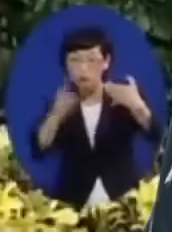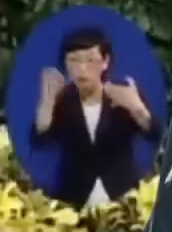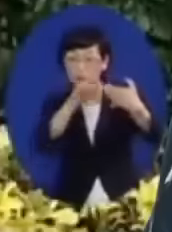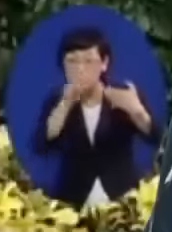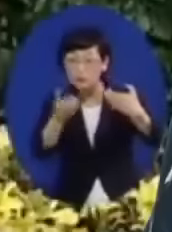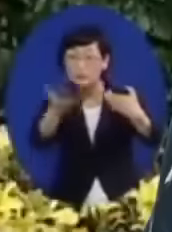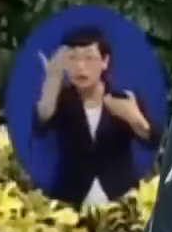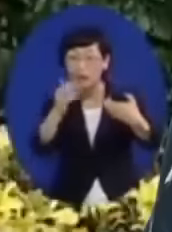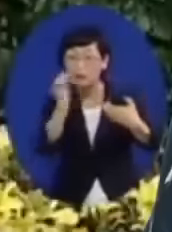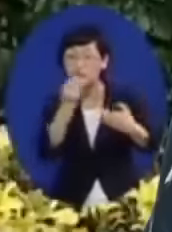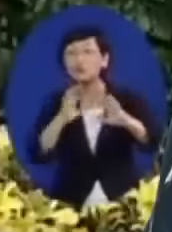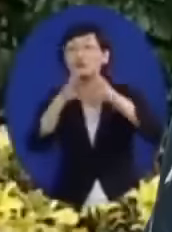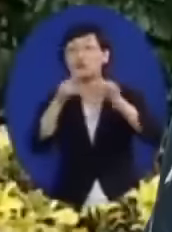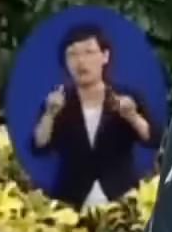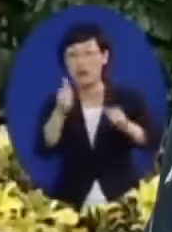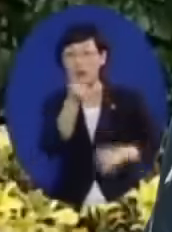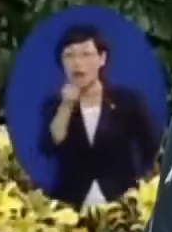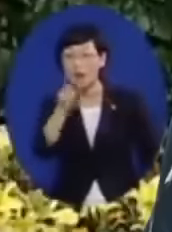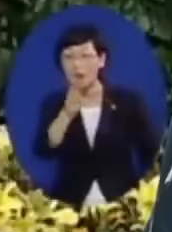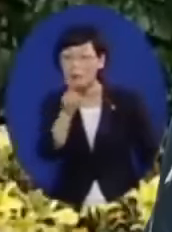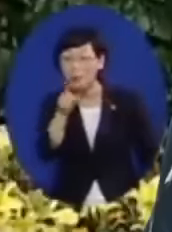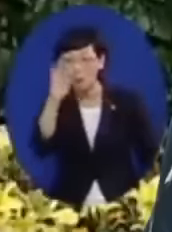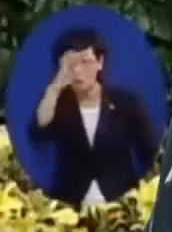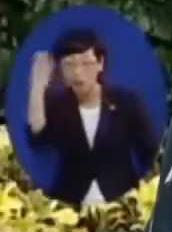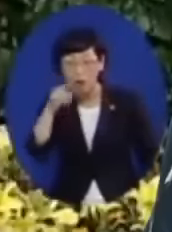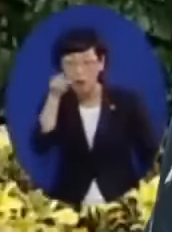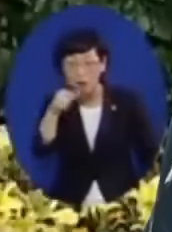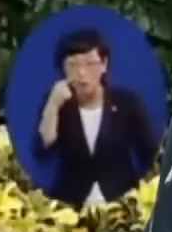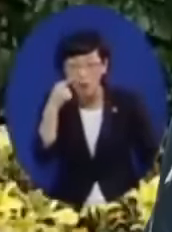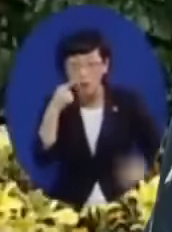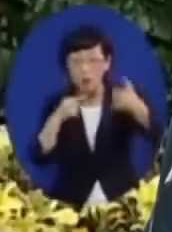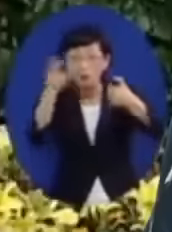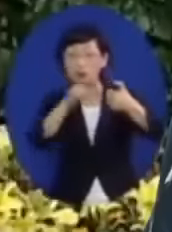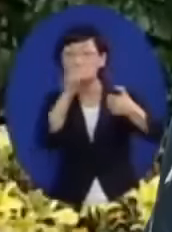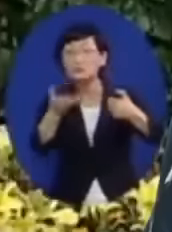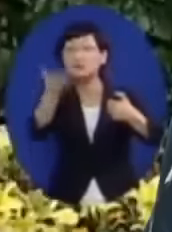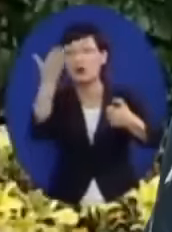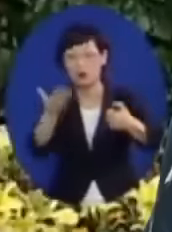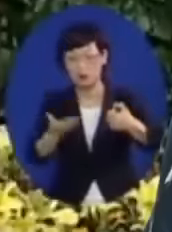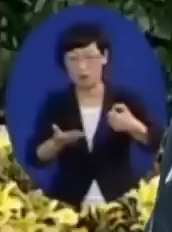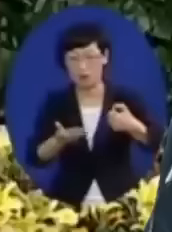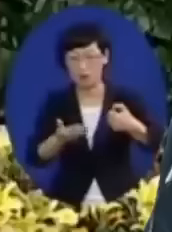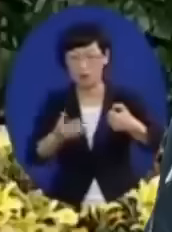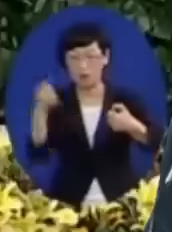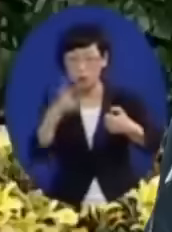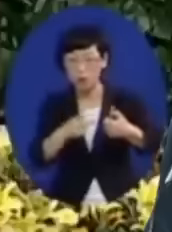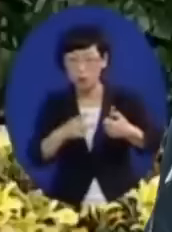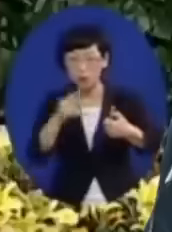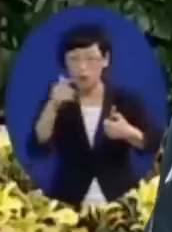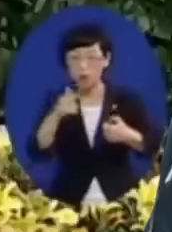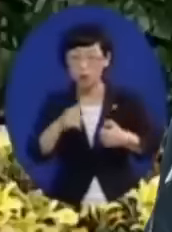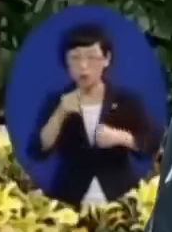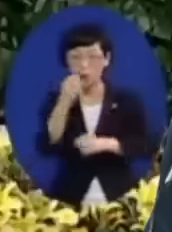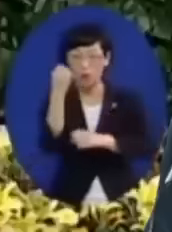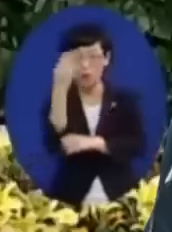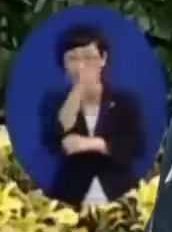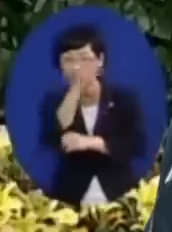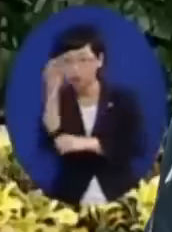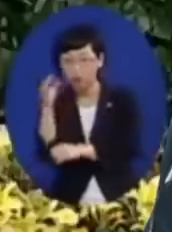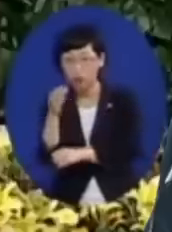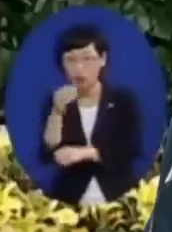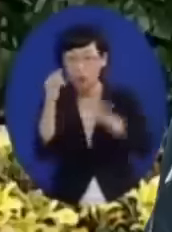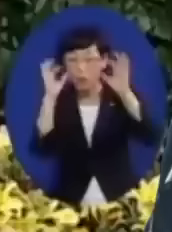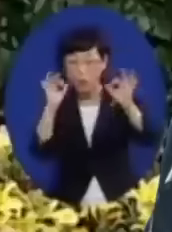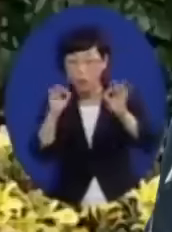유대민족입니다. 하버드 대학 교수의 50%가 유대민족입니다. 뉴욕타임스와 워싱턴포스트 등의 유력한